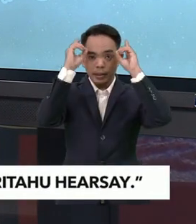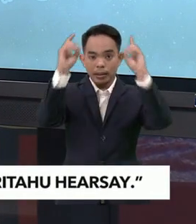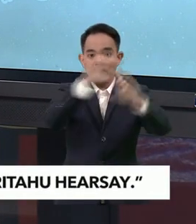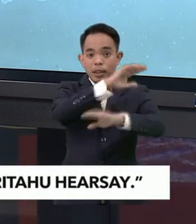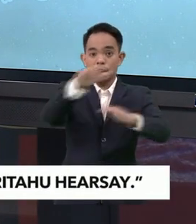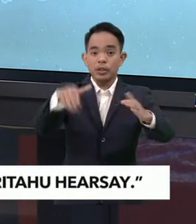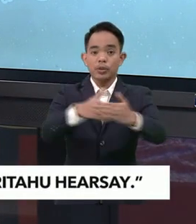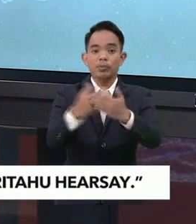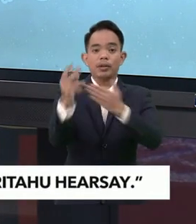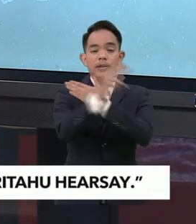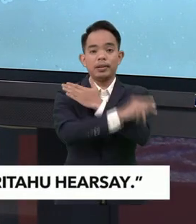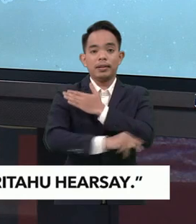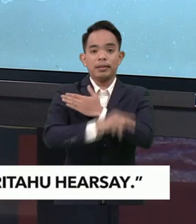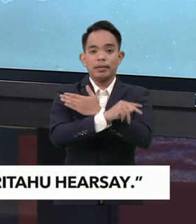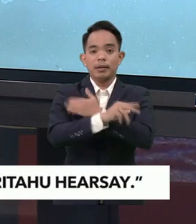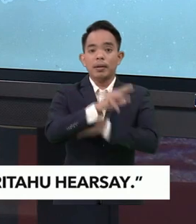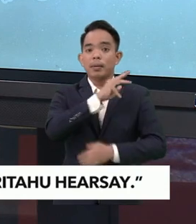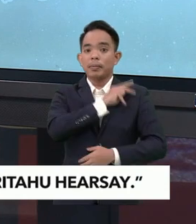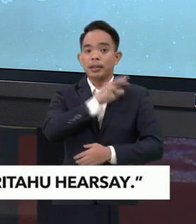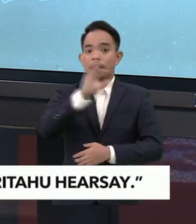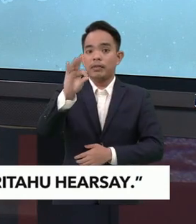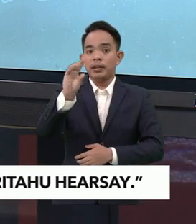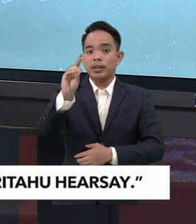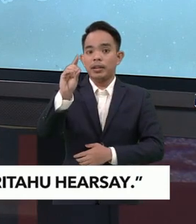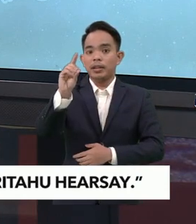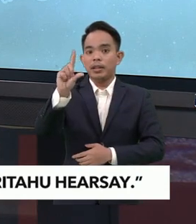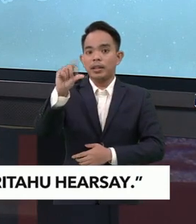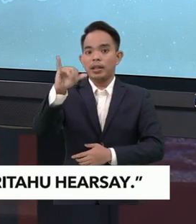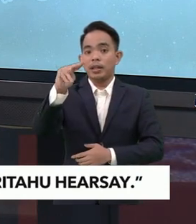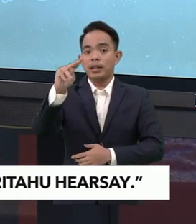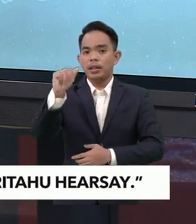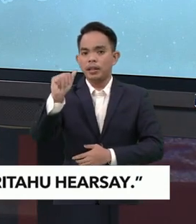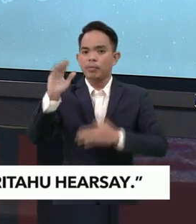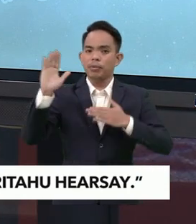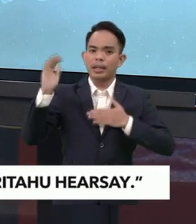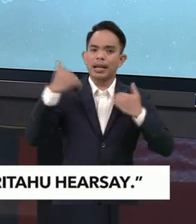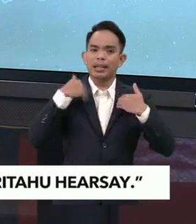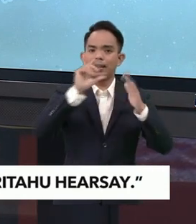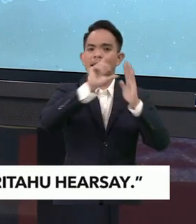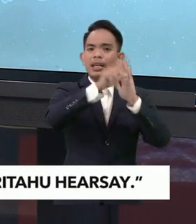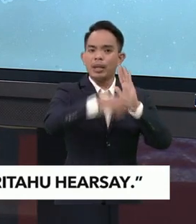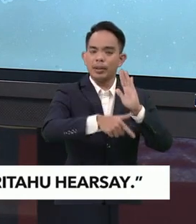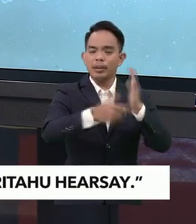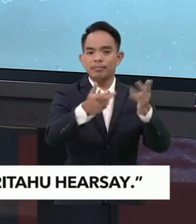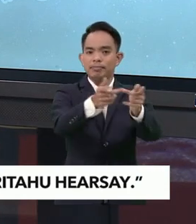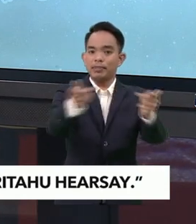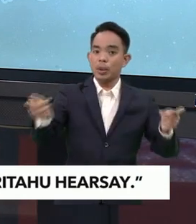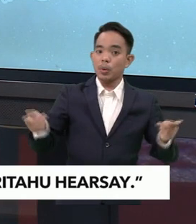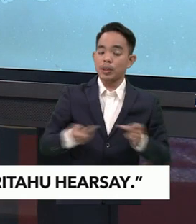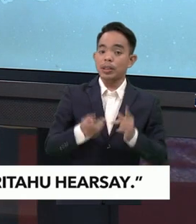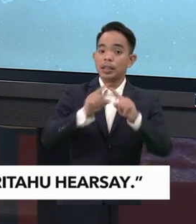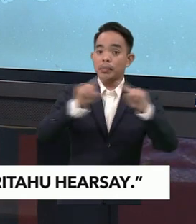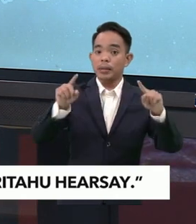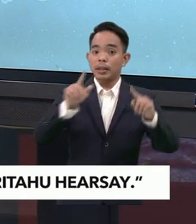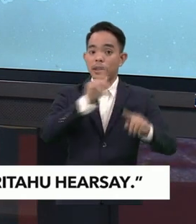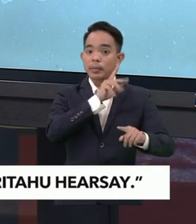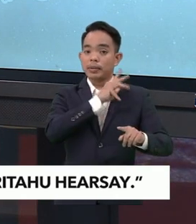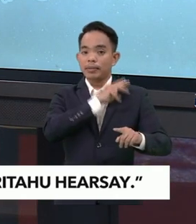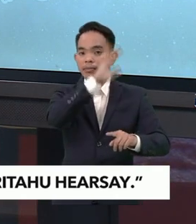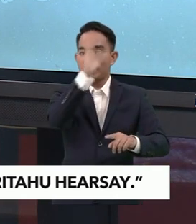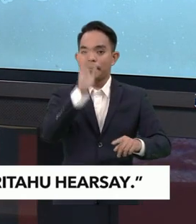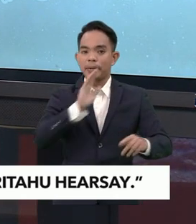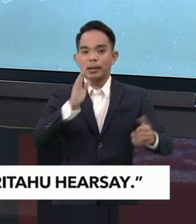di semua negeri. Menterinya Fadlina Siddiq mengakui mungkin ada kelewatan di sana sini. Namun, Kementerian tidak